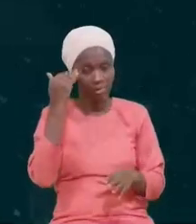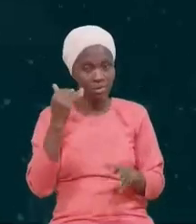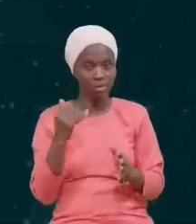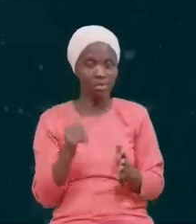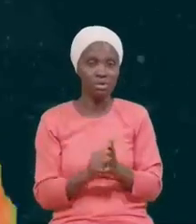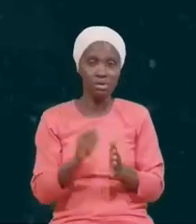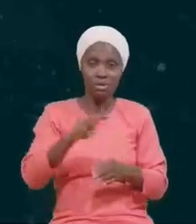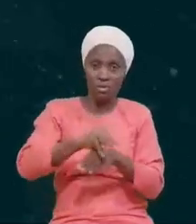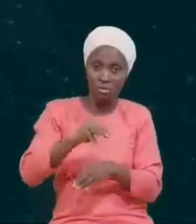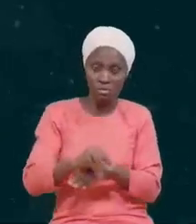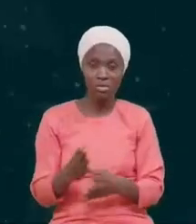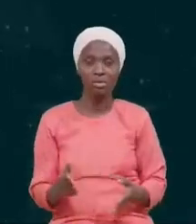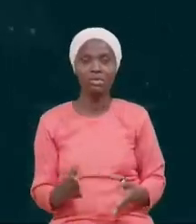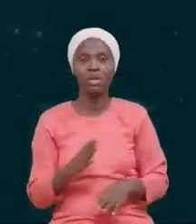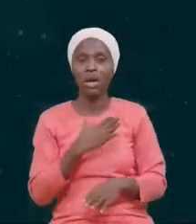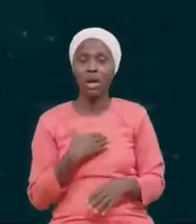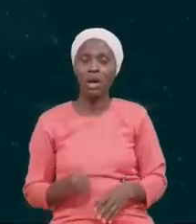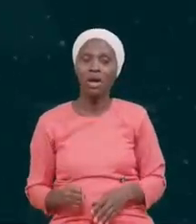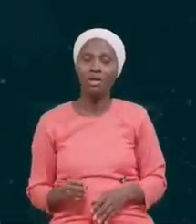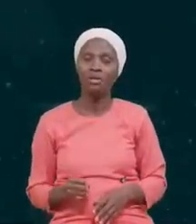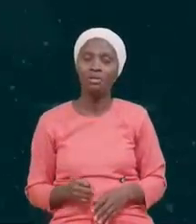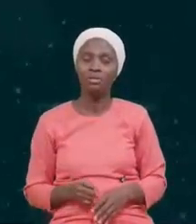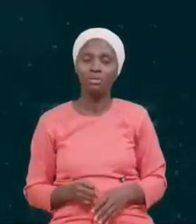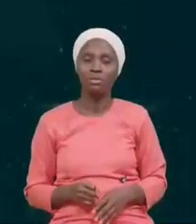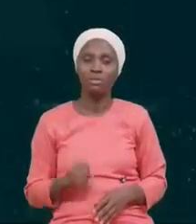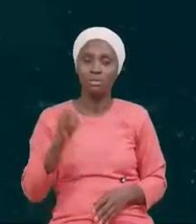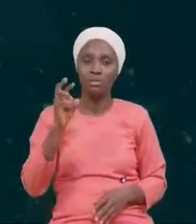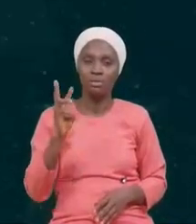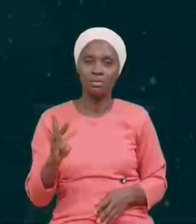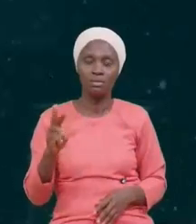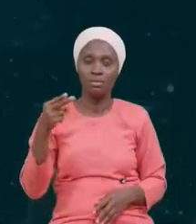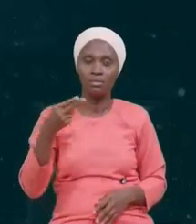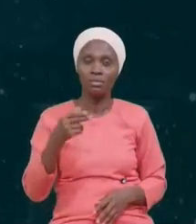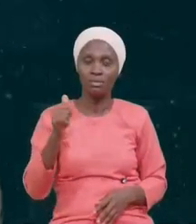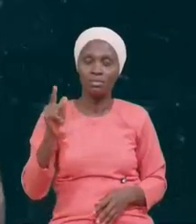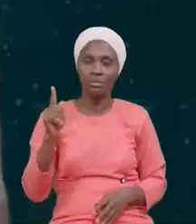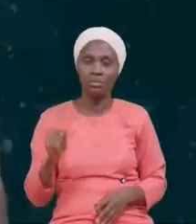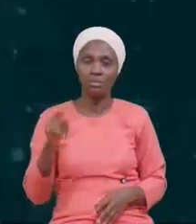le numéro de SMS ou de WhatsApp qui est